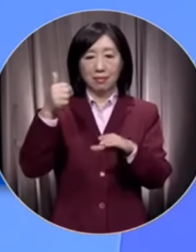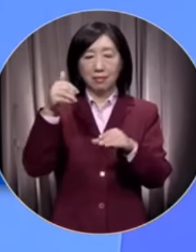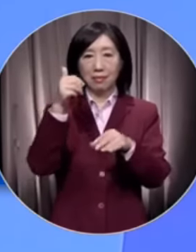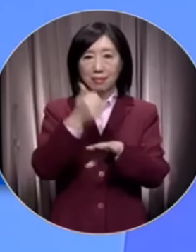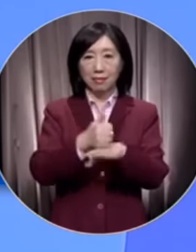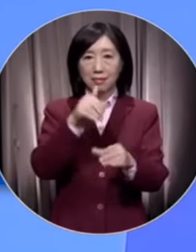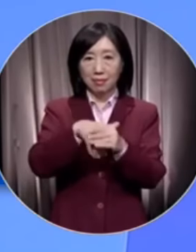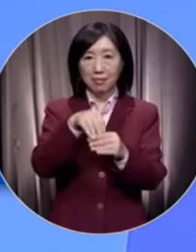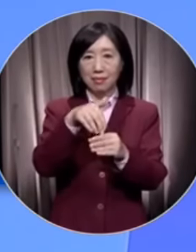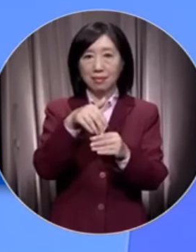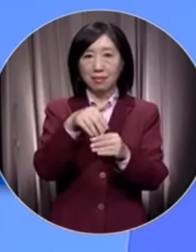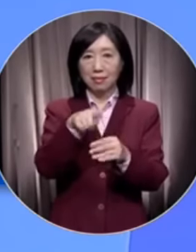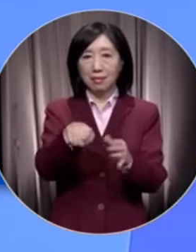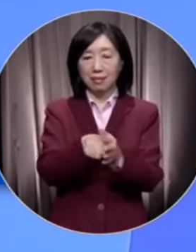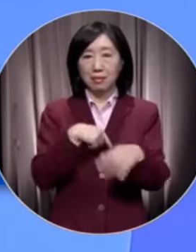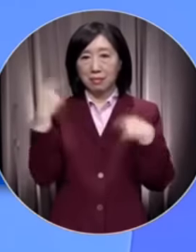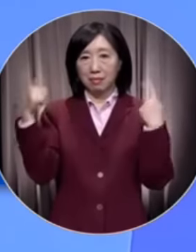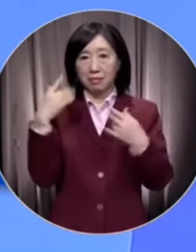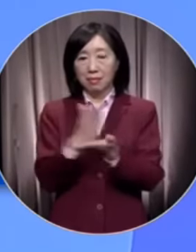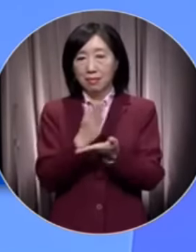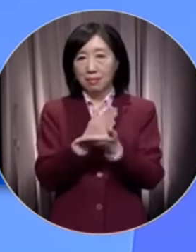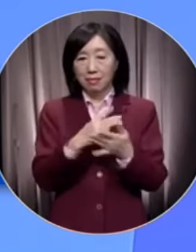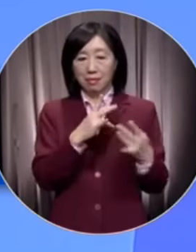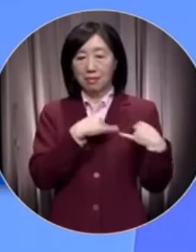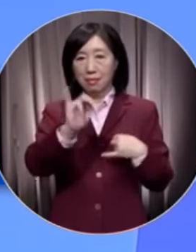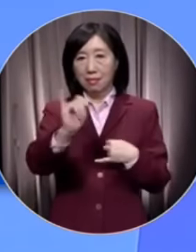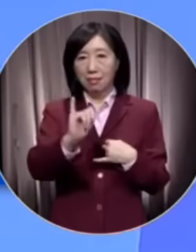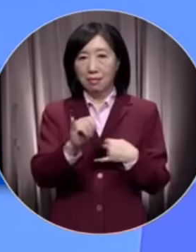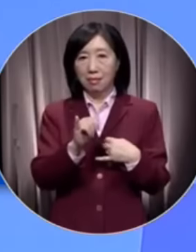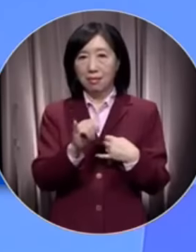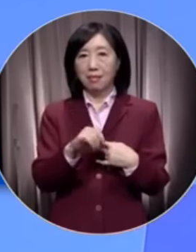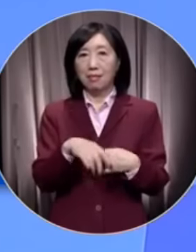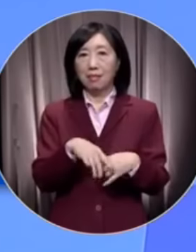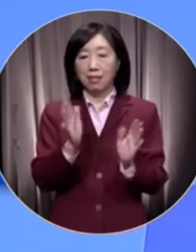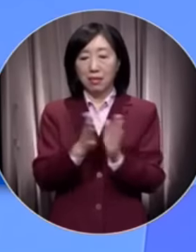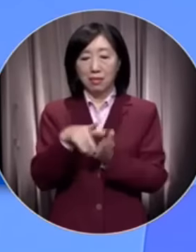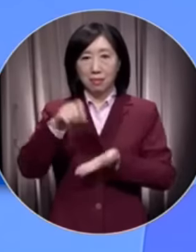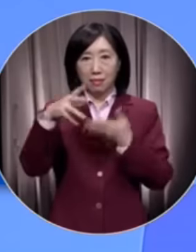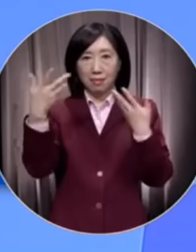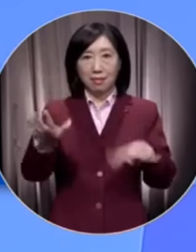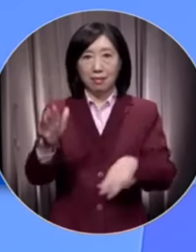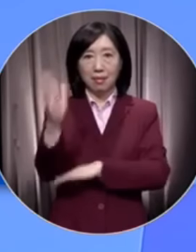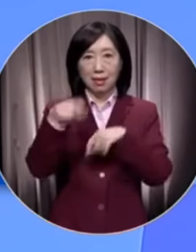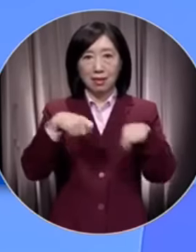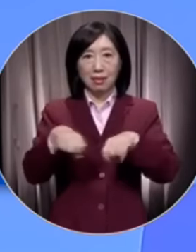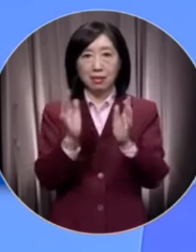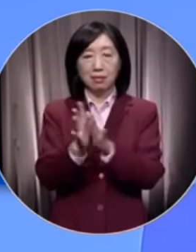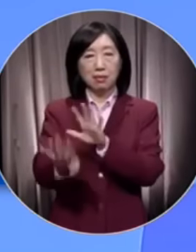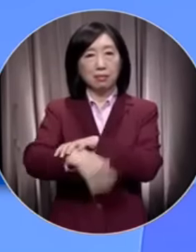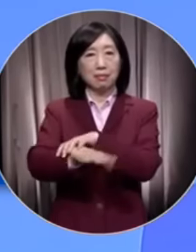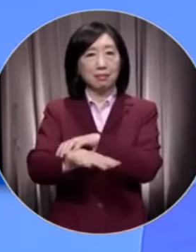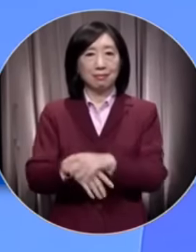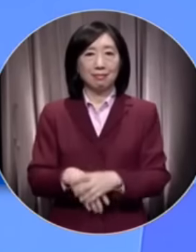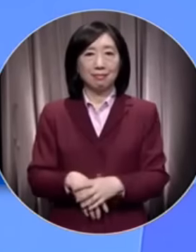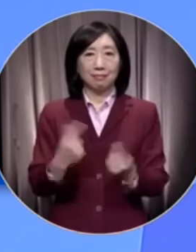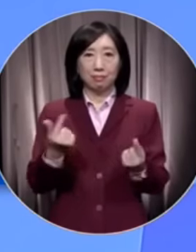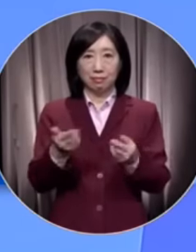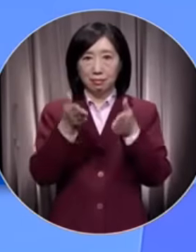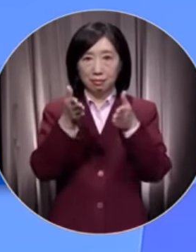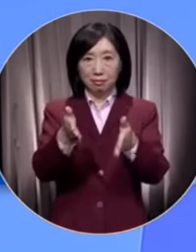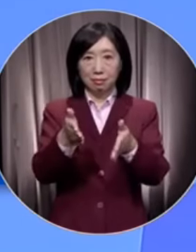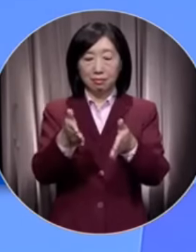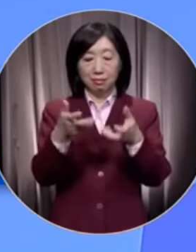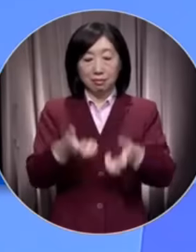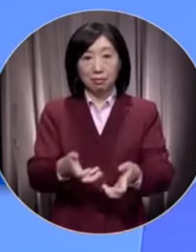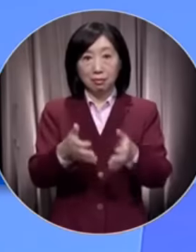的批评我的对手蔡主席提出来很多的政见相当的空洞，尤其是对很多的